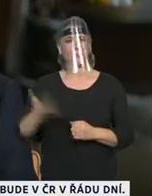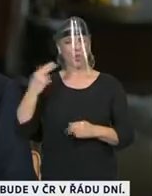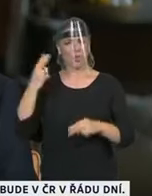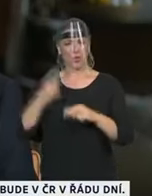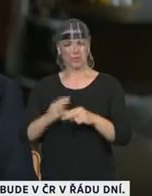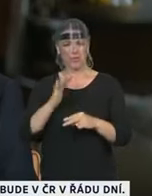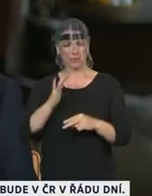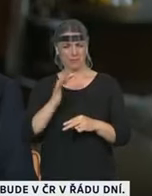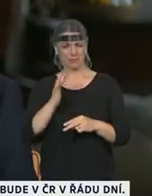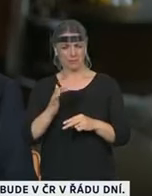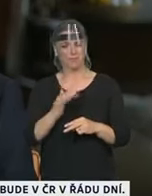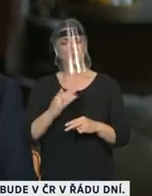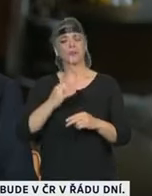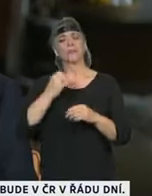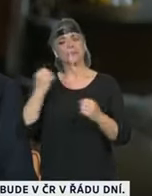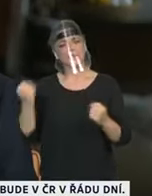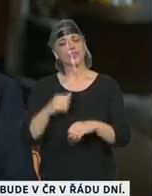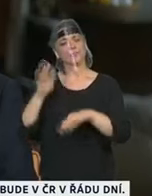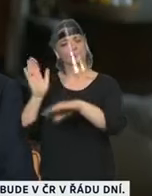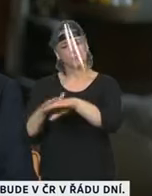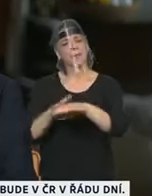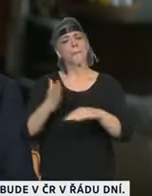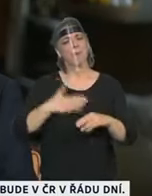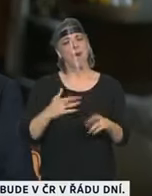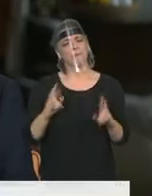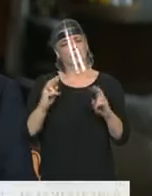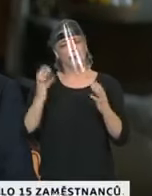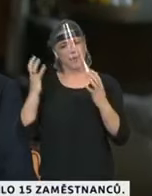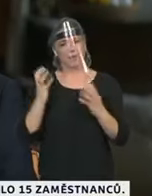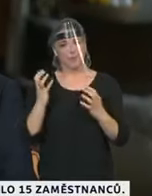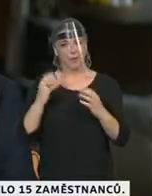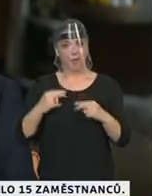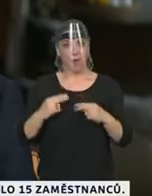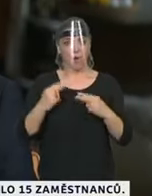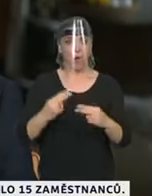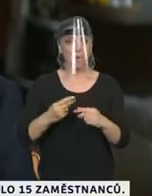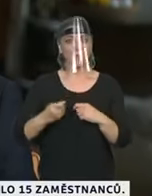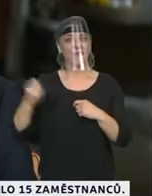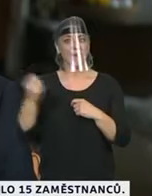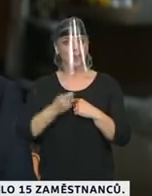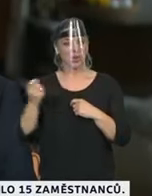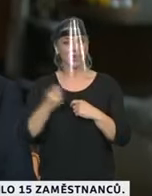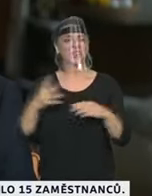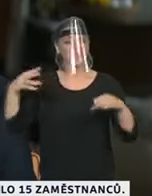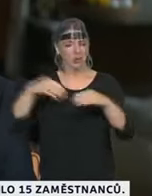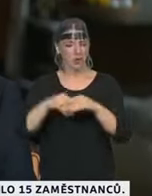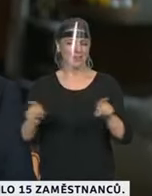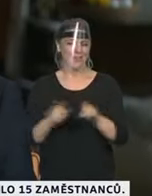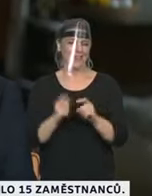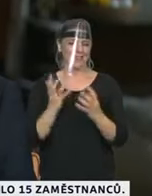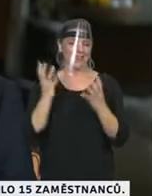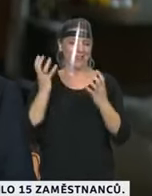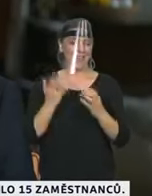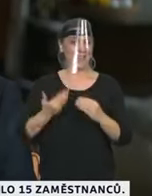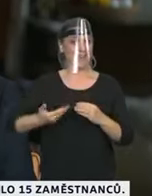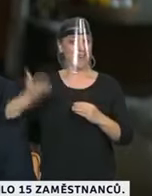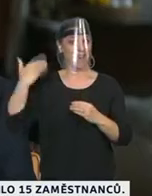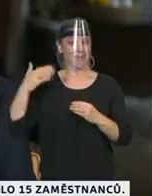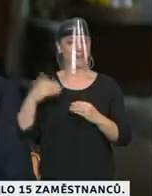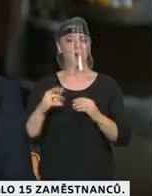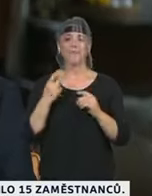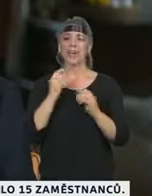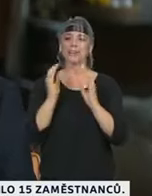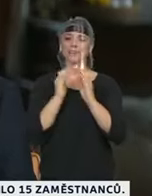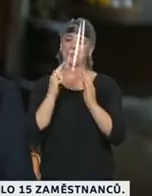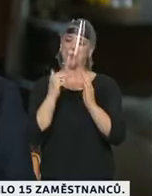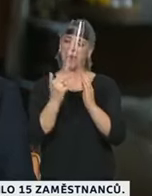vám snažil říct, že máme naději. Také Velikonoce jsou svátky spojené s nadějí. Dříve se velikonoční kraslice